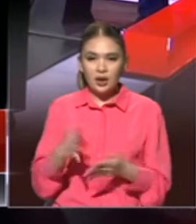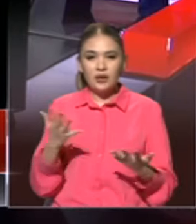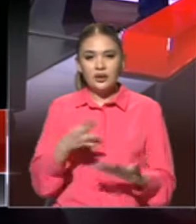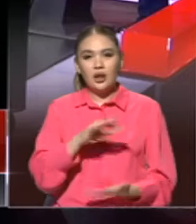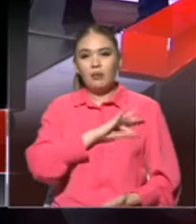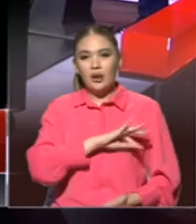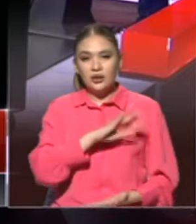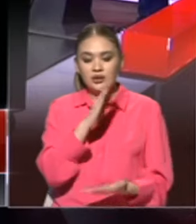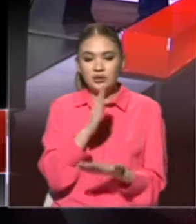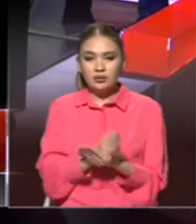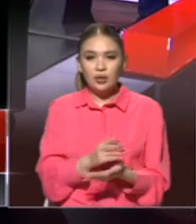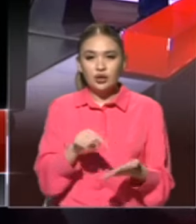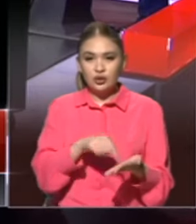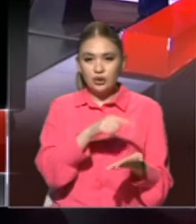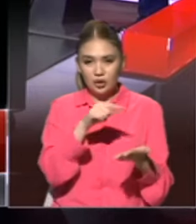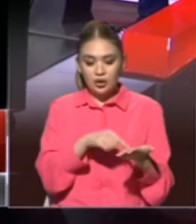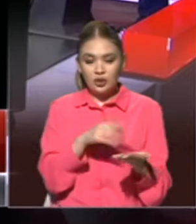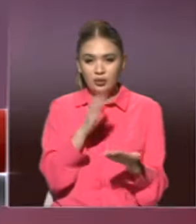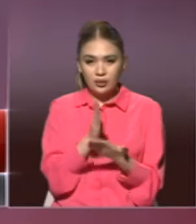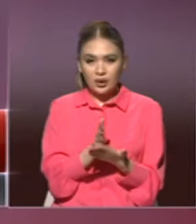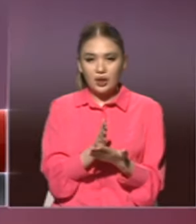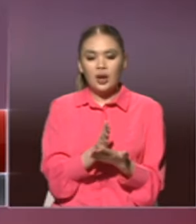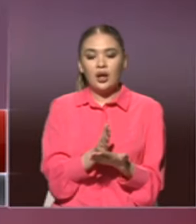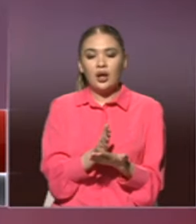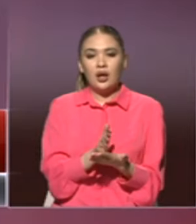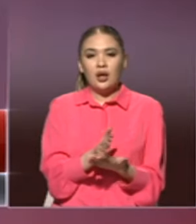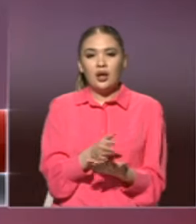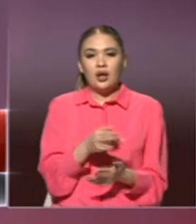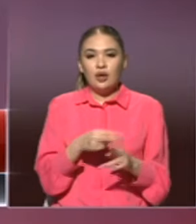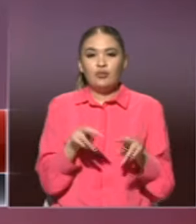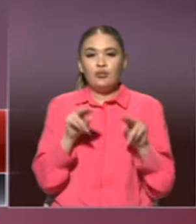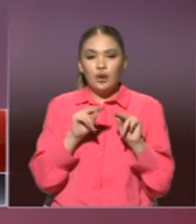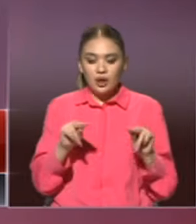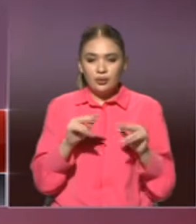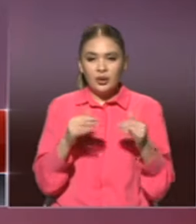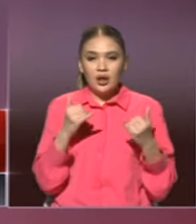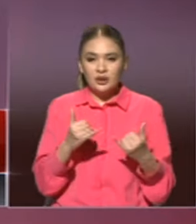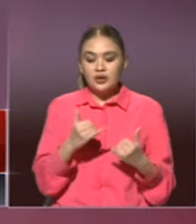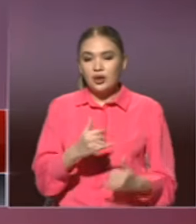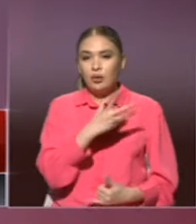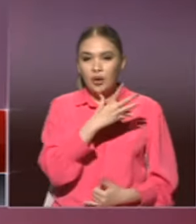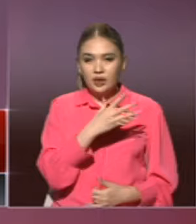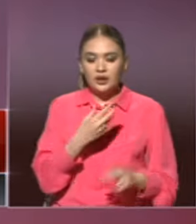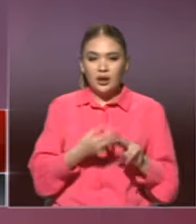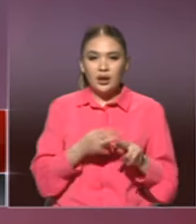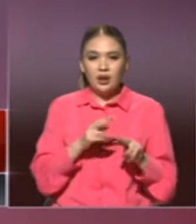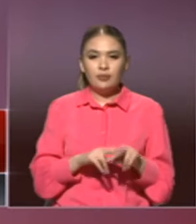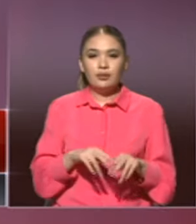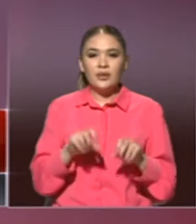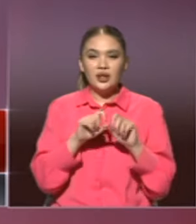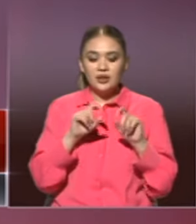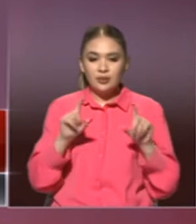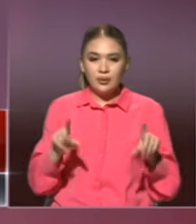деген жаңағы сұрақ туындап отыр ғой. Бұл жерде кәсіби бағдар мұғалімі, мысалы, қазіргі таңда егер мектепте онсыз да бұл жұмыс жүреді, міндетті